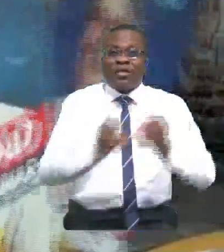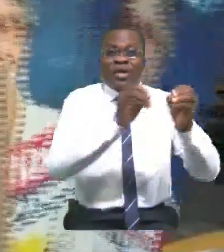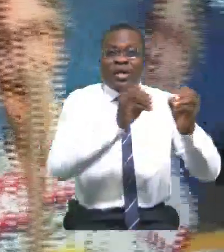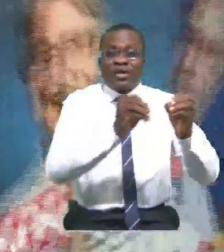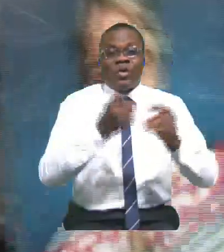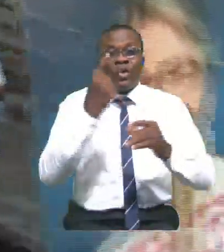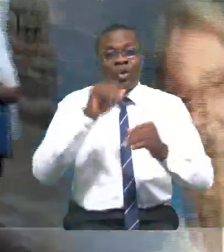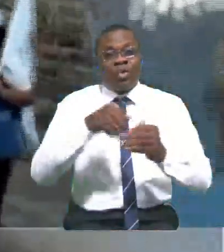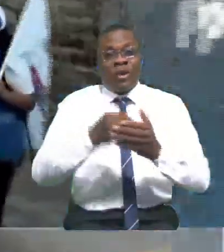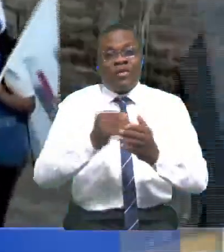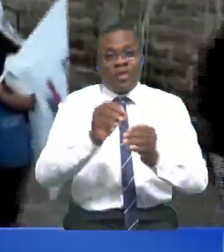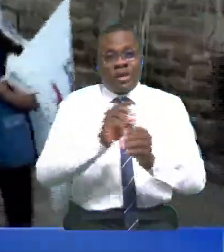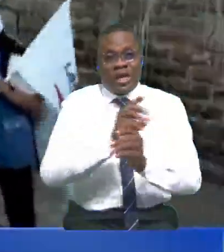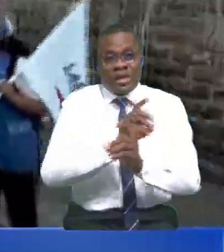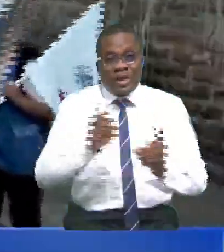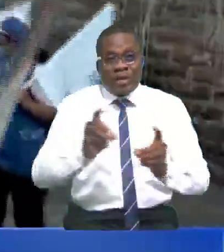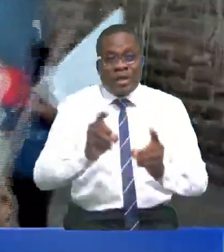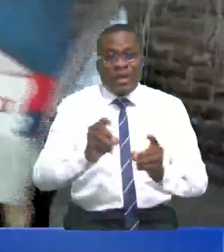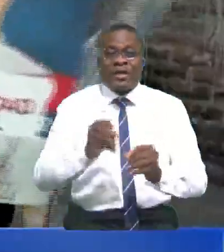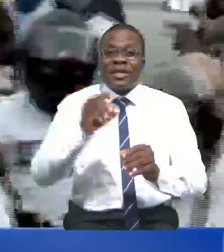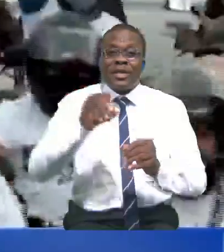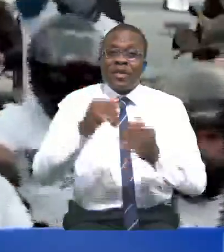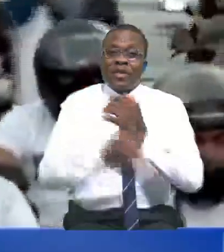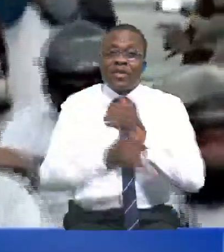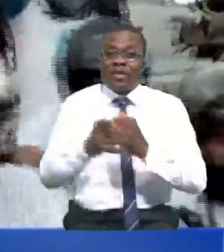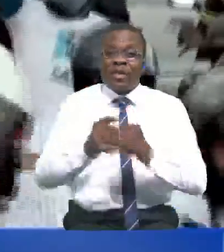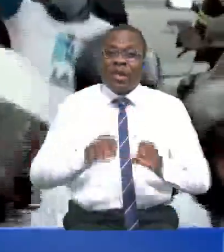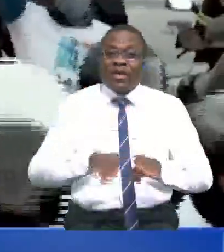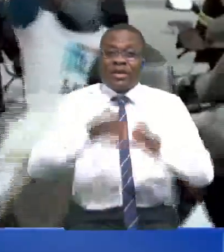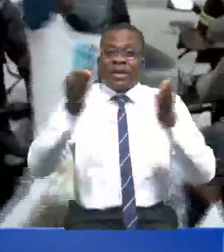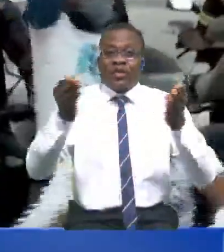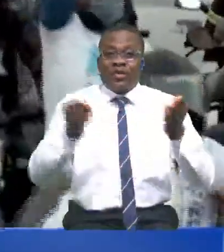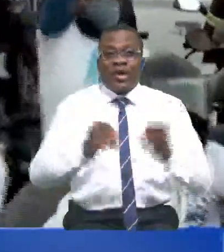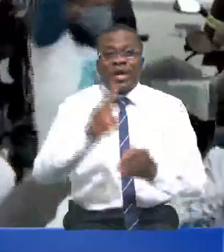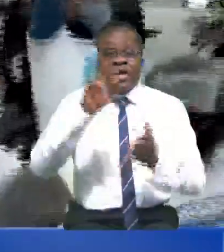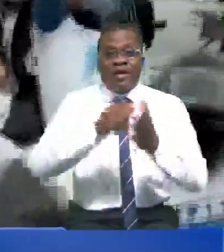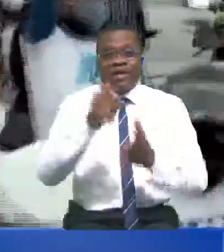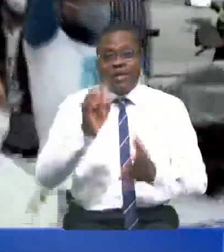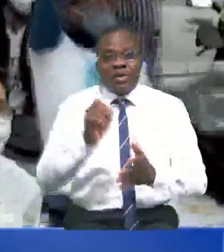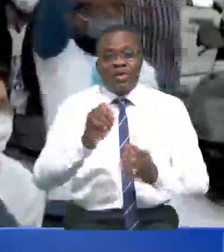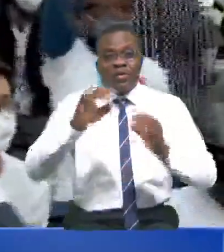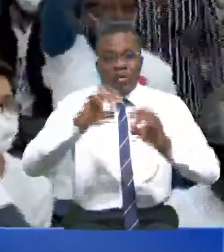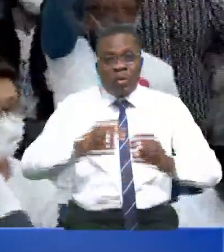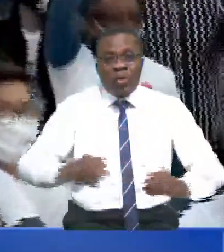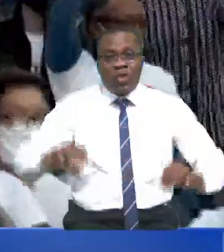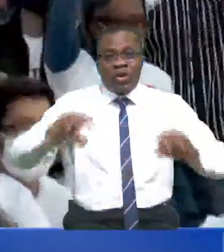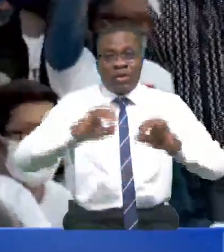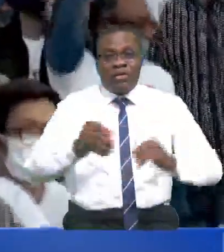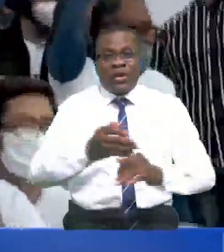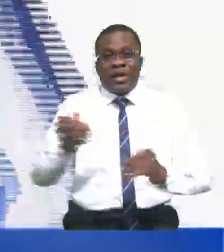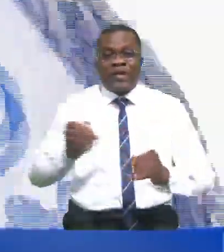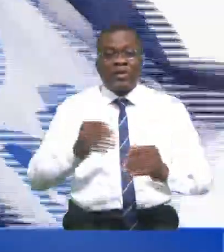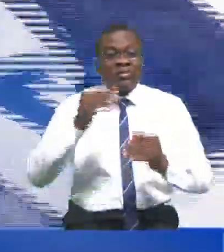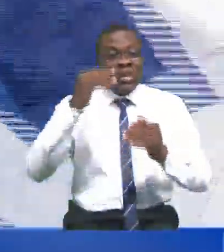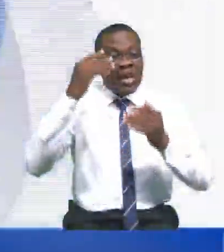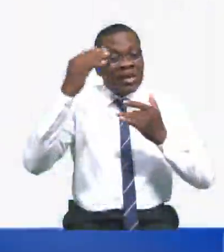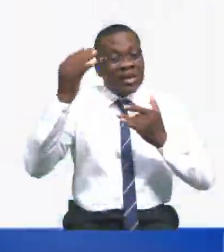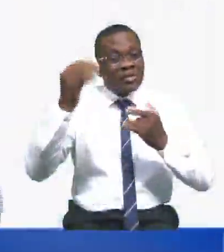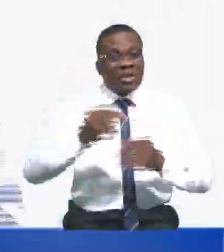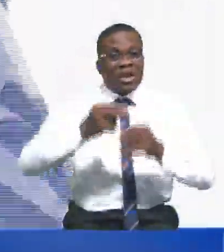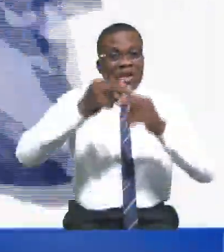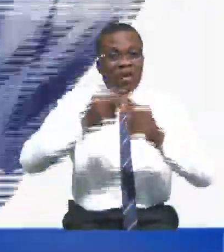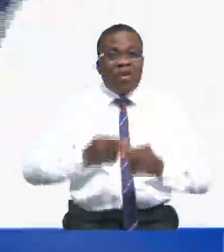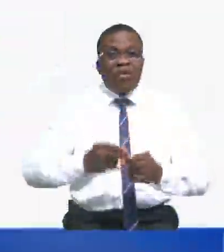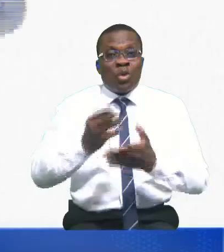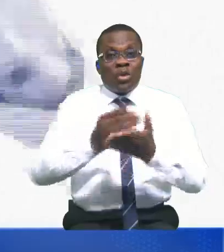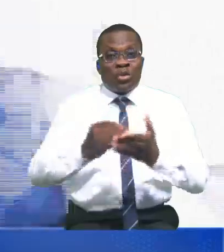franchi de sa dépendance au pétrole l'équateur s'est ouvert en 2 19 à l'exploitation minière industrielle en espérant que le poids de ce